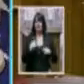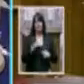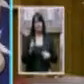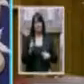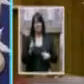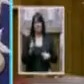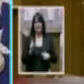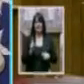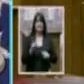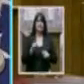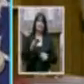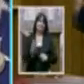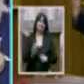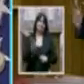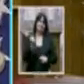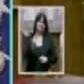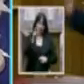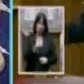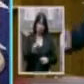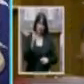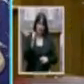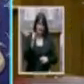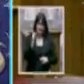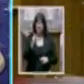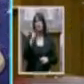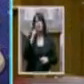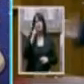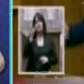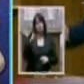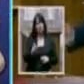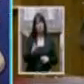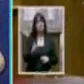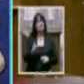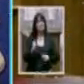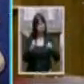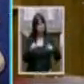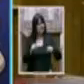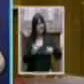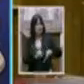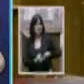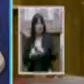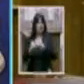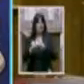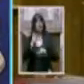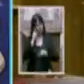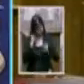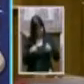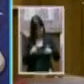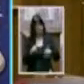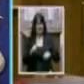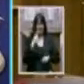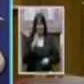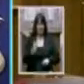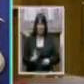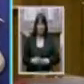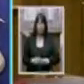καλά. Εγώ πιστεύω πάντως σήμερα ότι ενέκρινε τη νέα σας την κυβέρνηση. Δεν έχει σημασία αν θα την ψηφίσει ή όχι, την ενέκρινε.